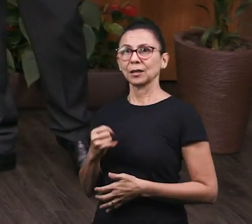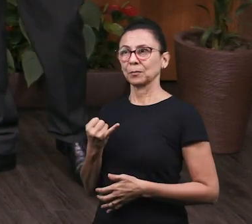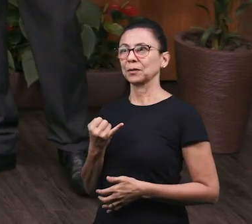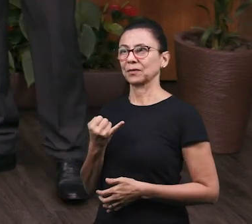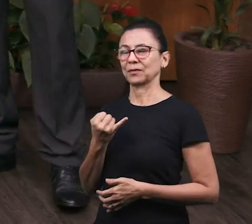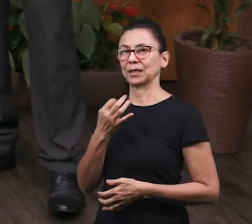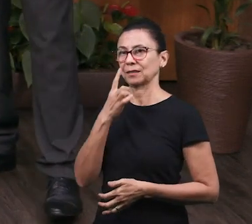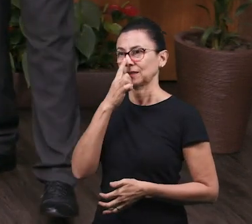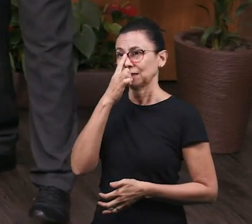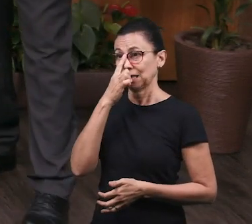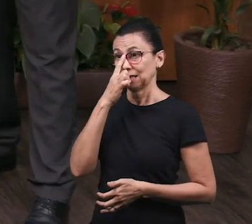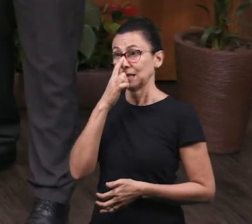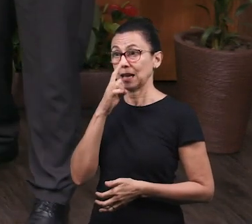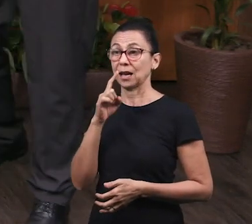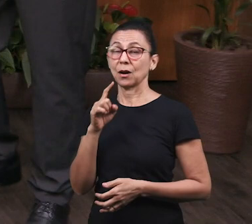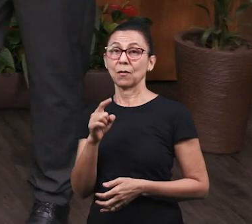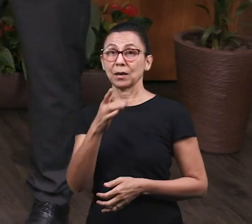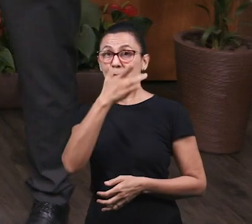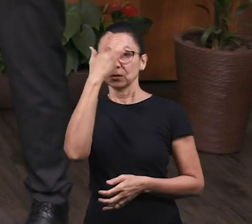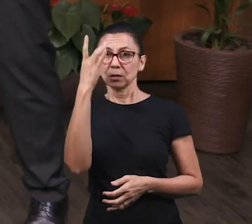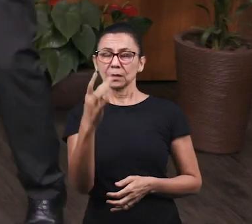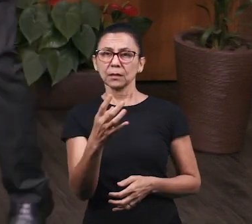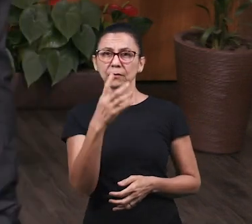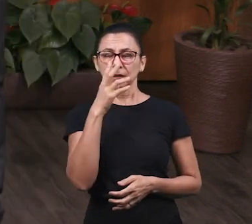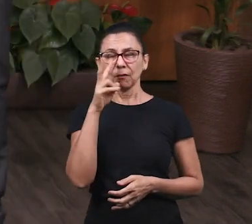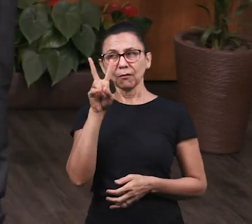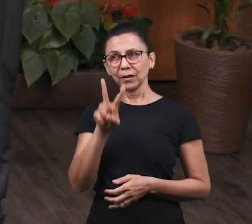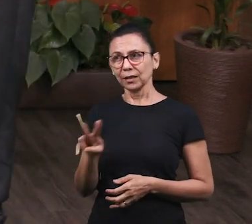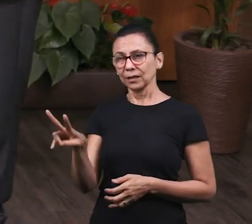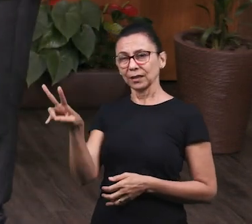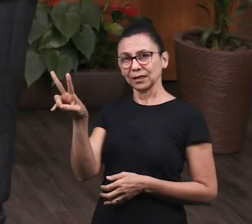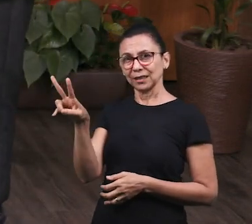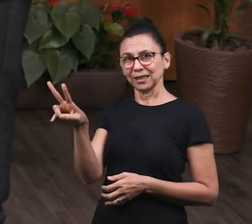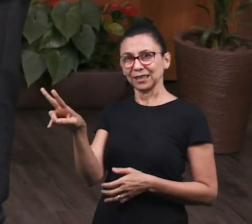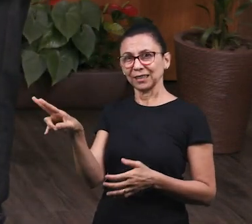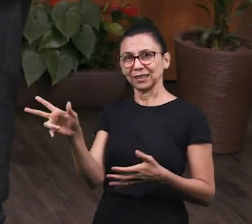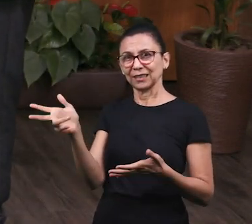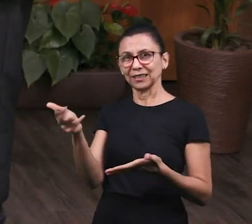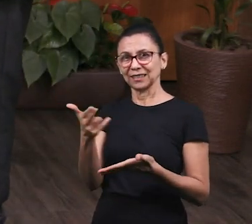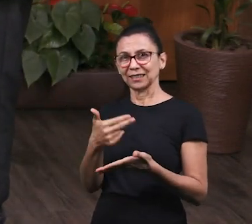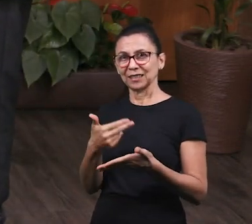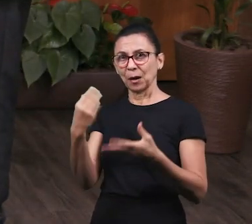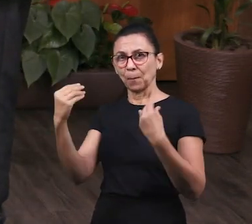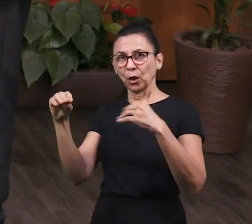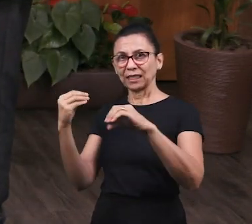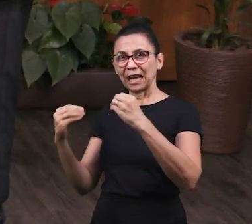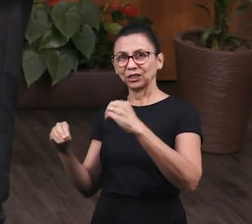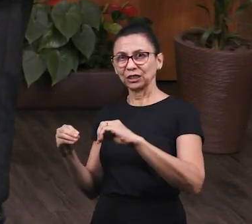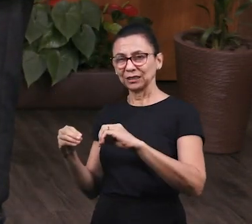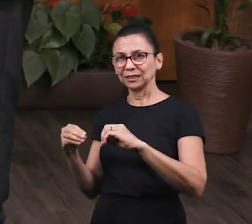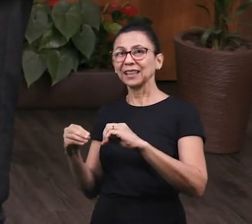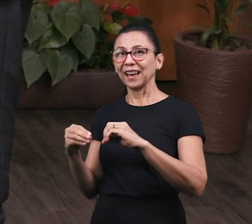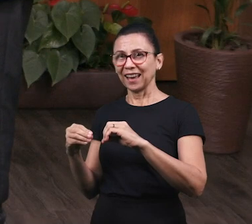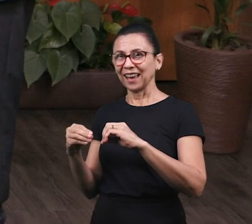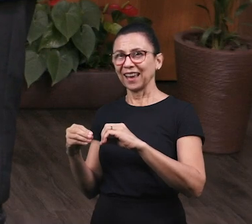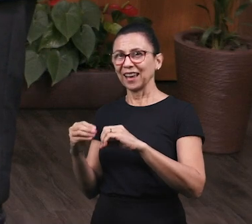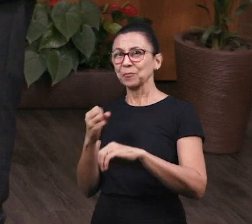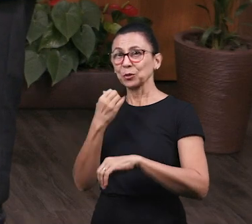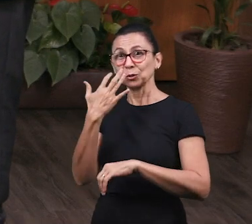l'évier de bronze. Je profite, Daniel. Vous voyez tous ici une maquette illustrative du tabernacle.